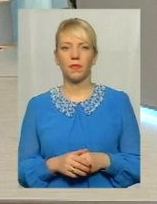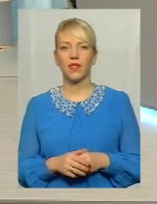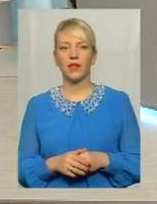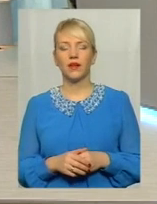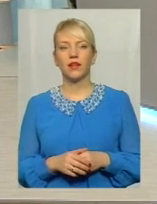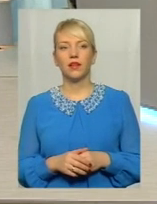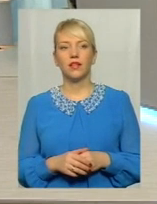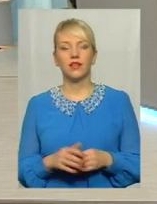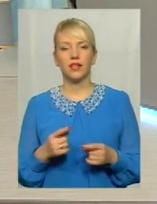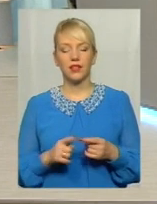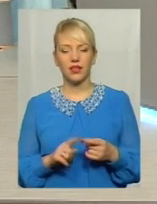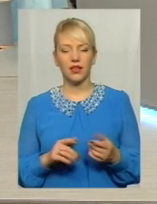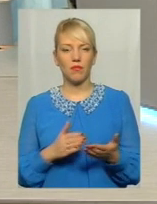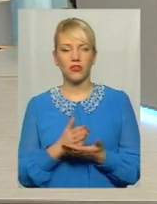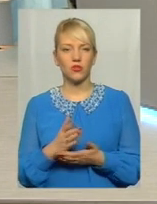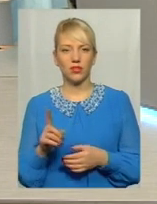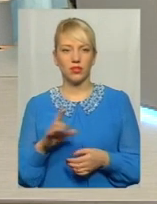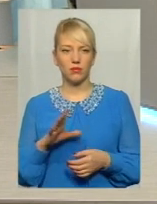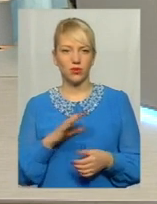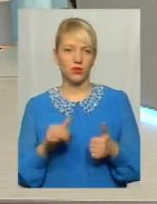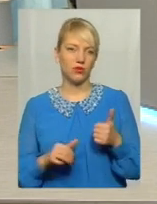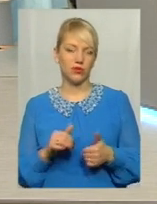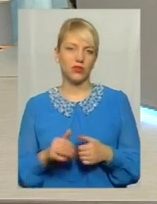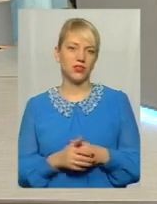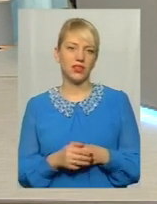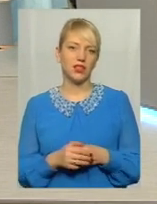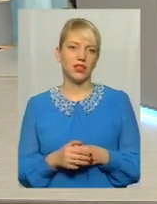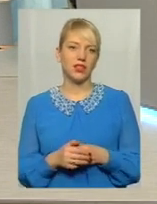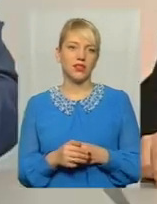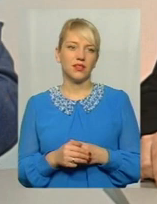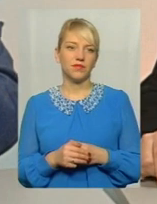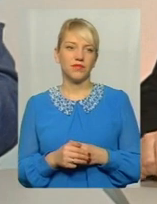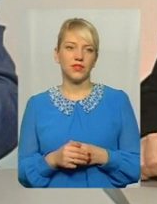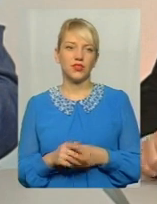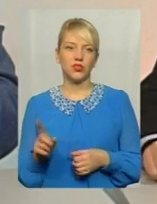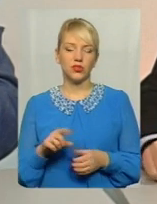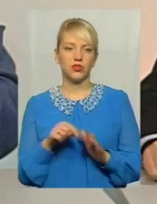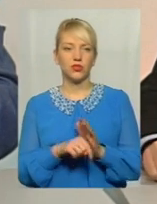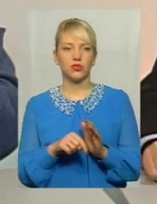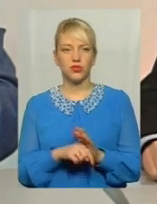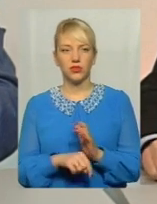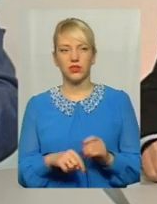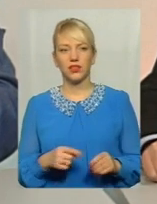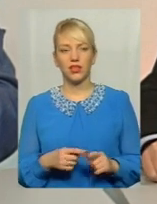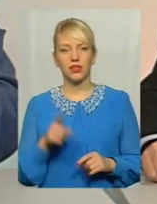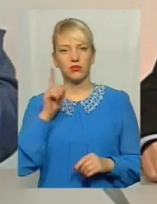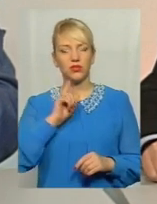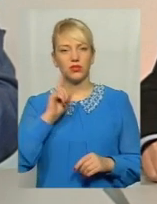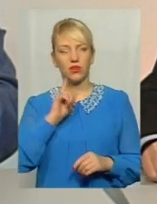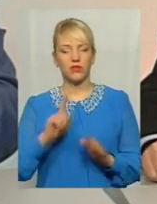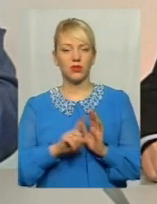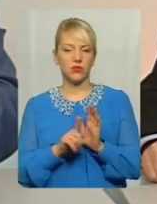маршрутів, по яких пройшли конкурси і укладені договори, там немає жодного переобладнаного. То, що стосується тимчасових маршрутів, там їздять